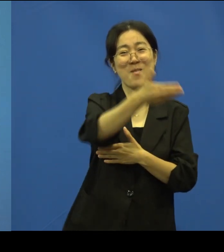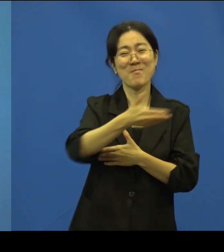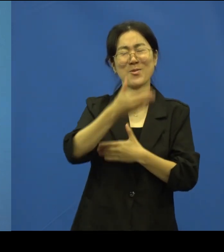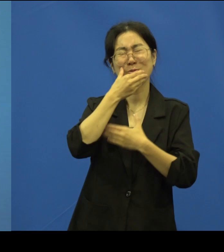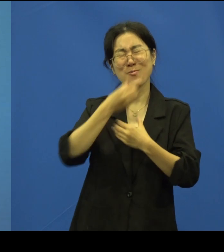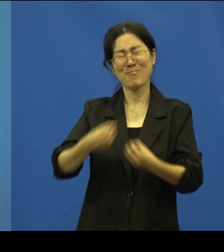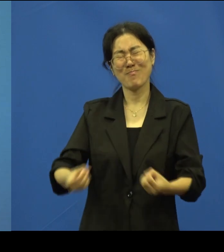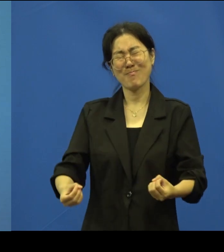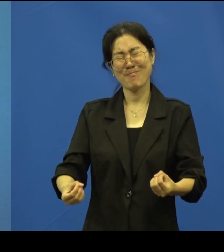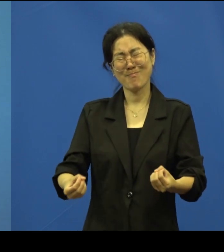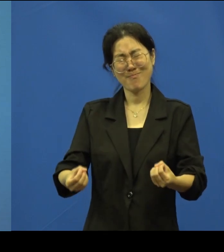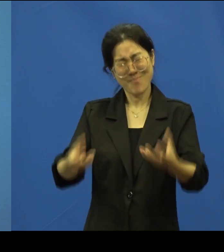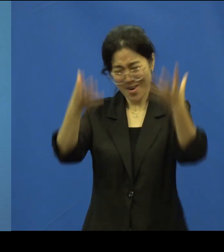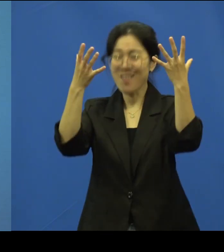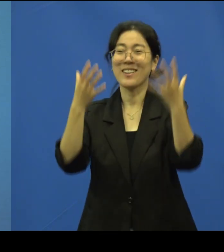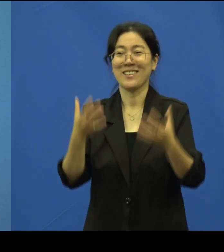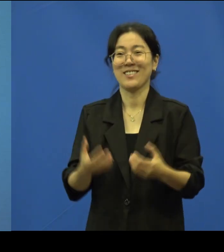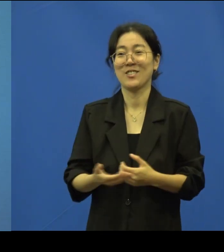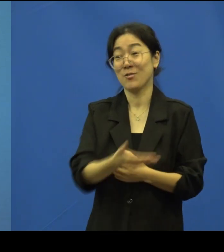줄로 믿습니다.